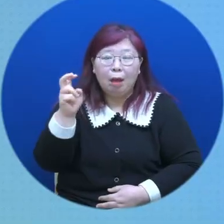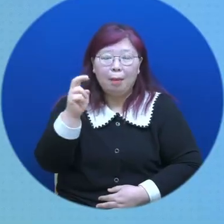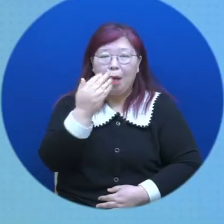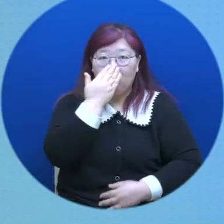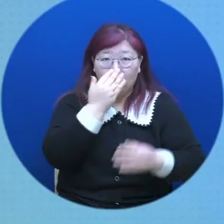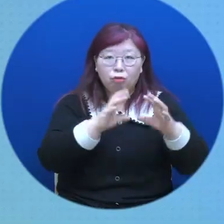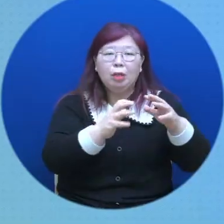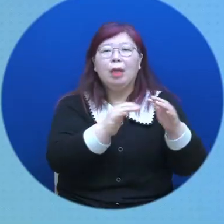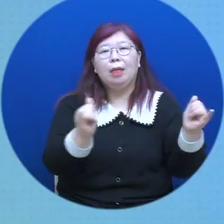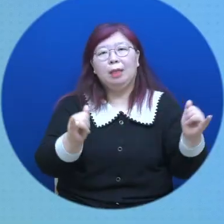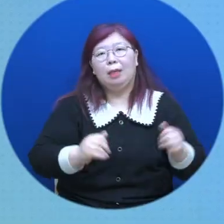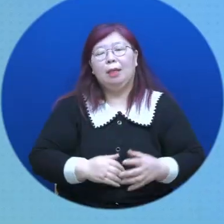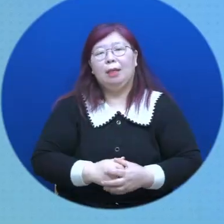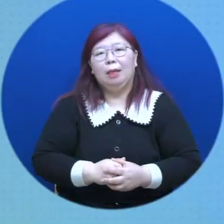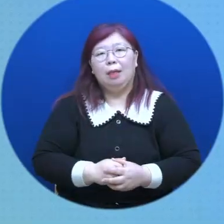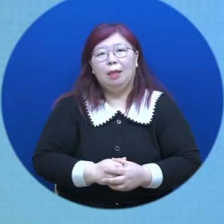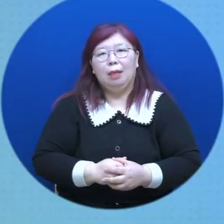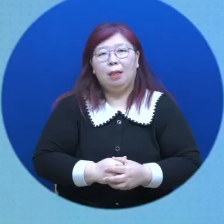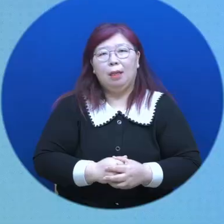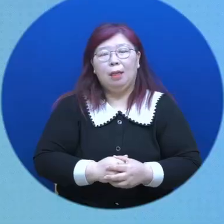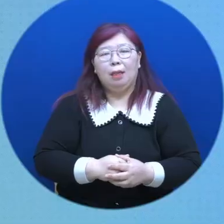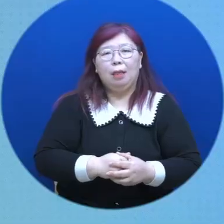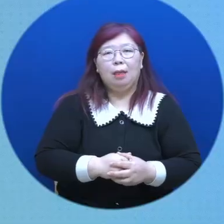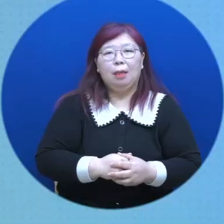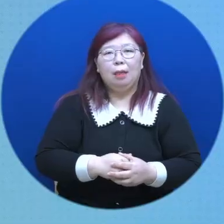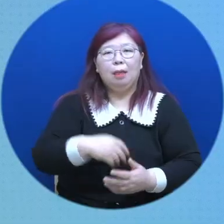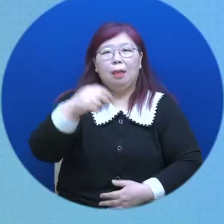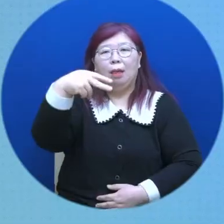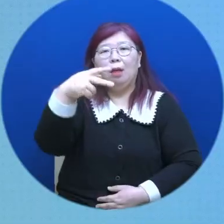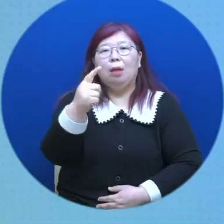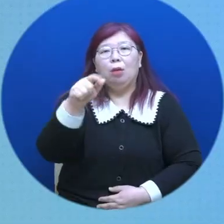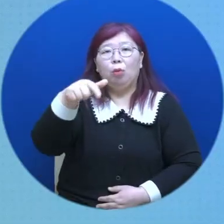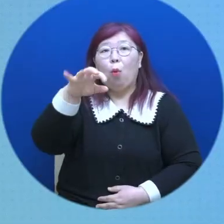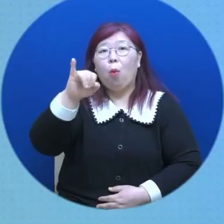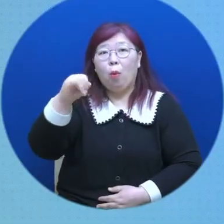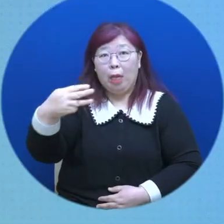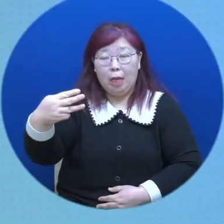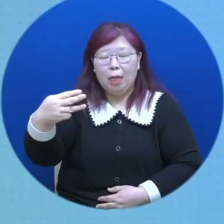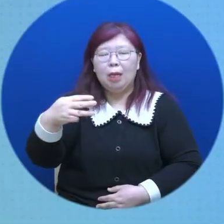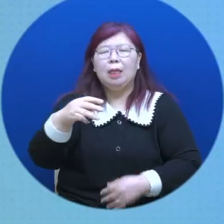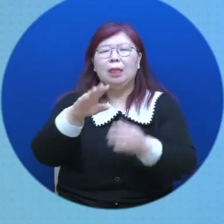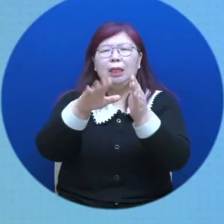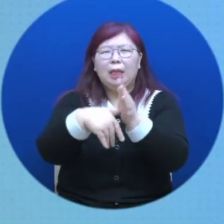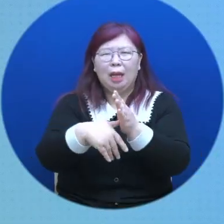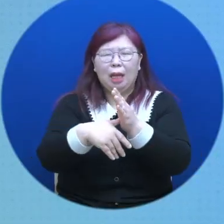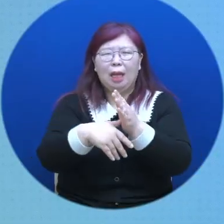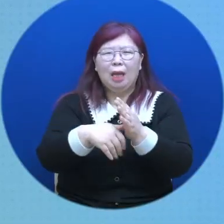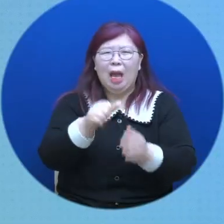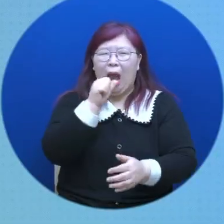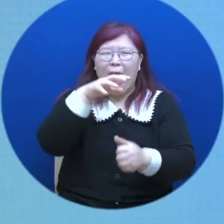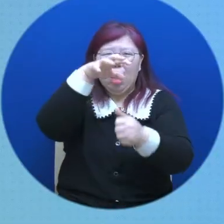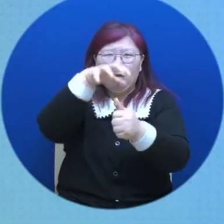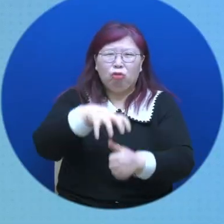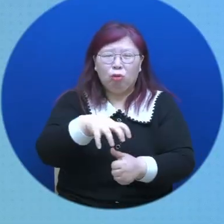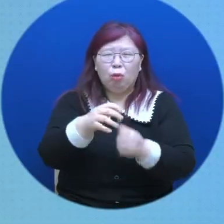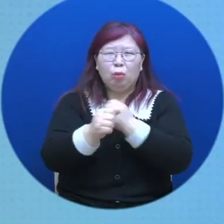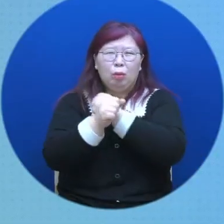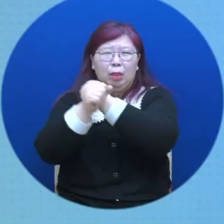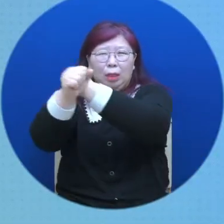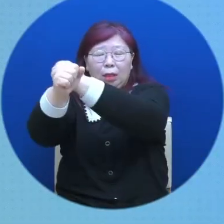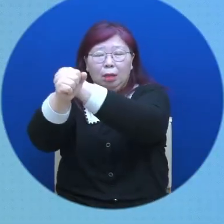유대인이죠. 독일 나치 때에 수용소로 유대인들을 끌고 갔습니다.